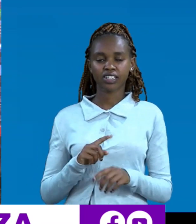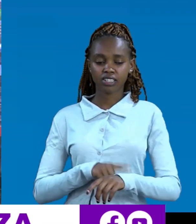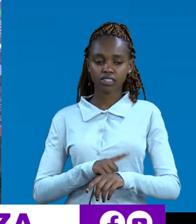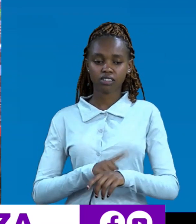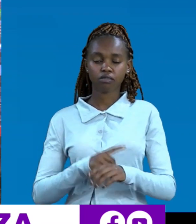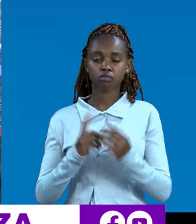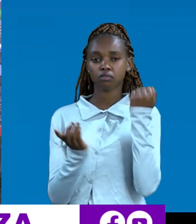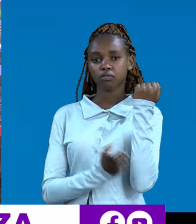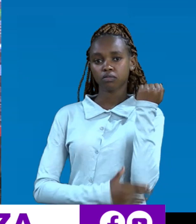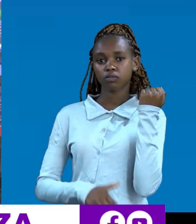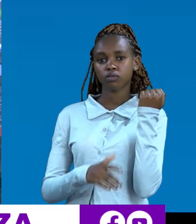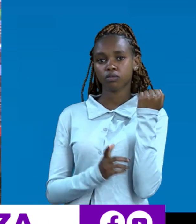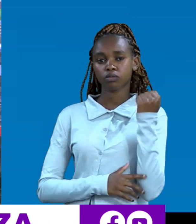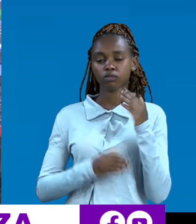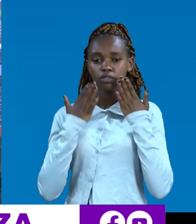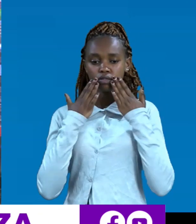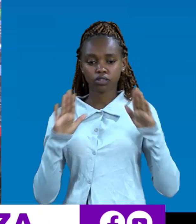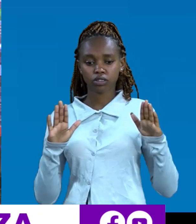na itabidi tu we wrap up.